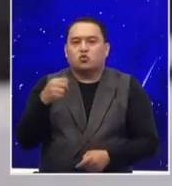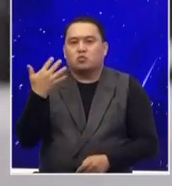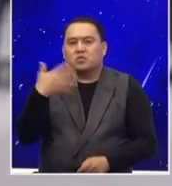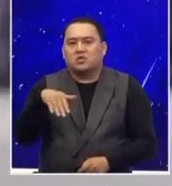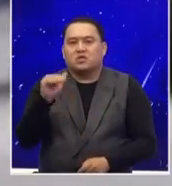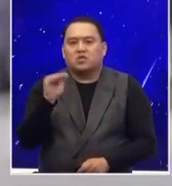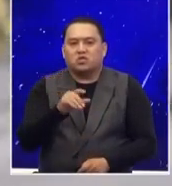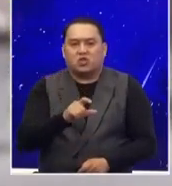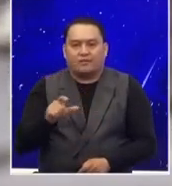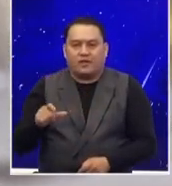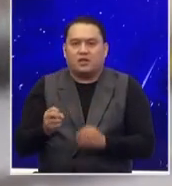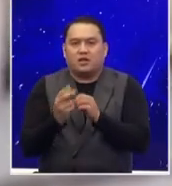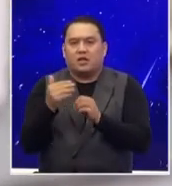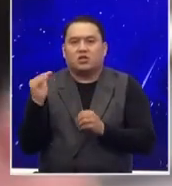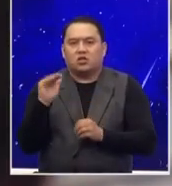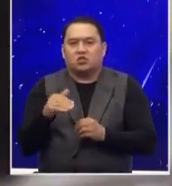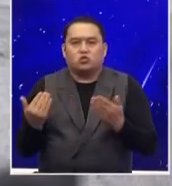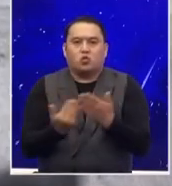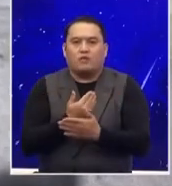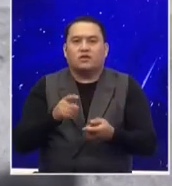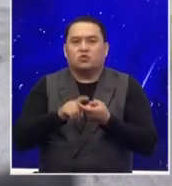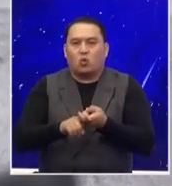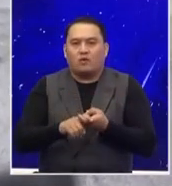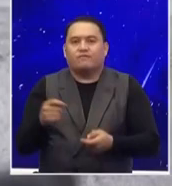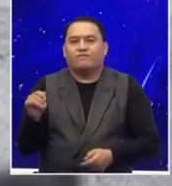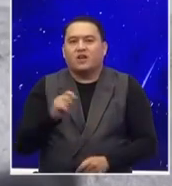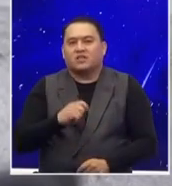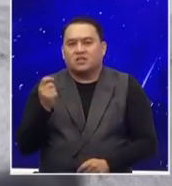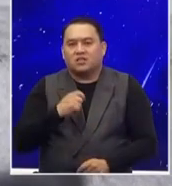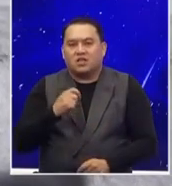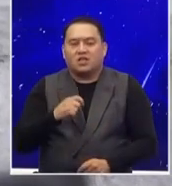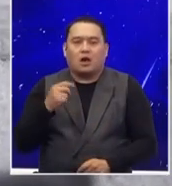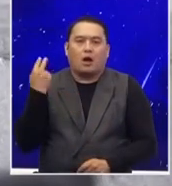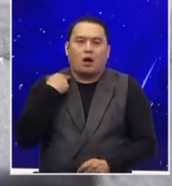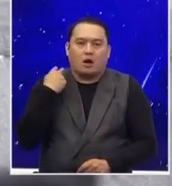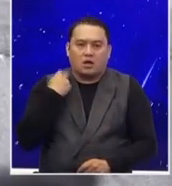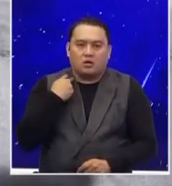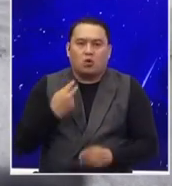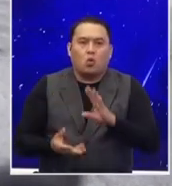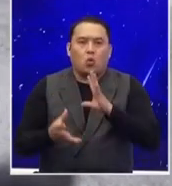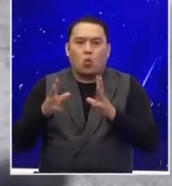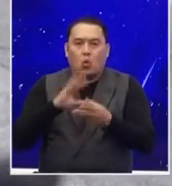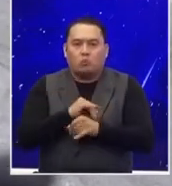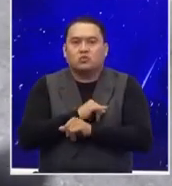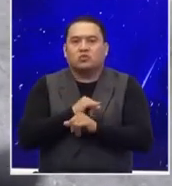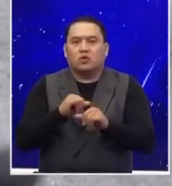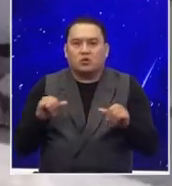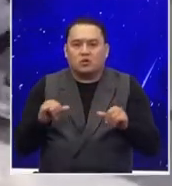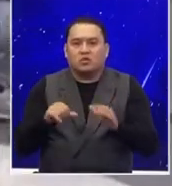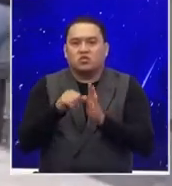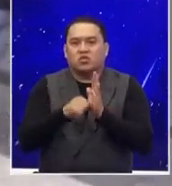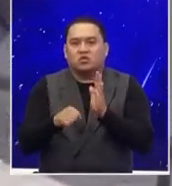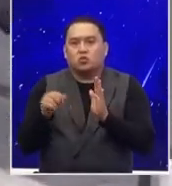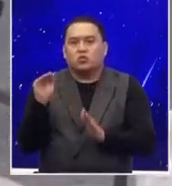человек. Почти 13 тысяч новых случаев выявлено в воскресенье в Великобритании. Общее число заразившихся превысило отметку в